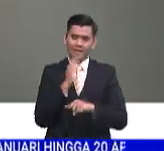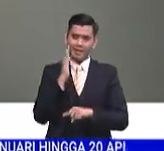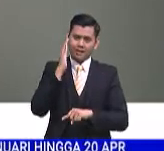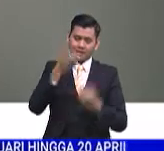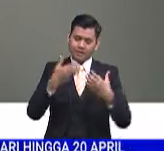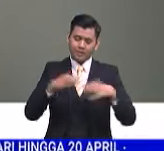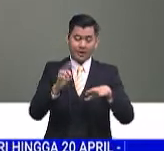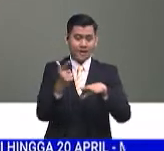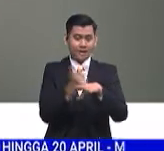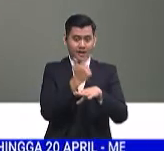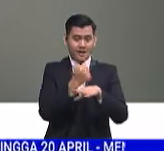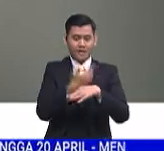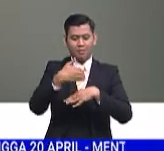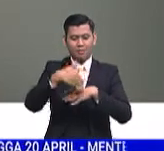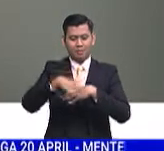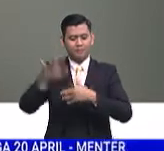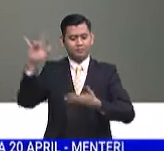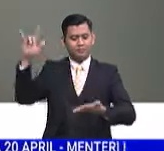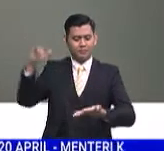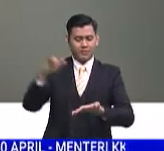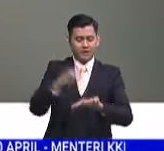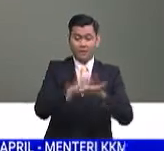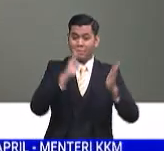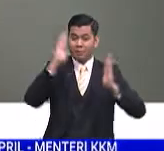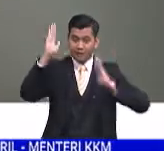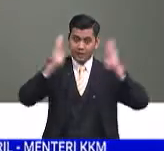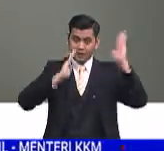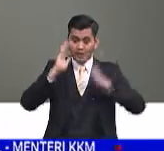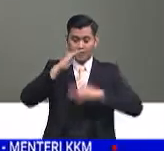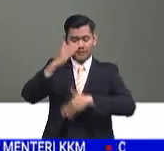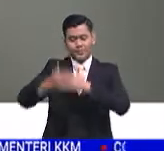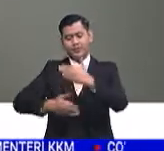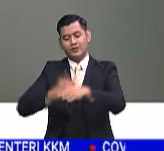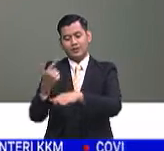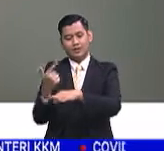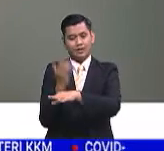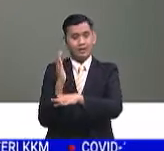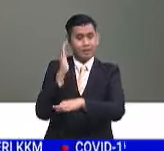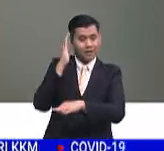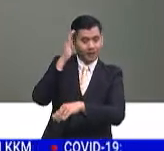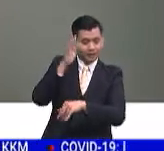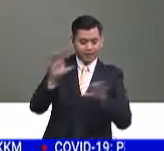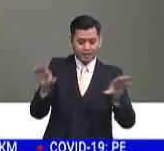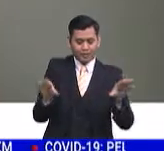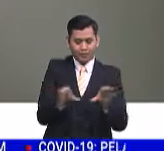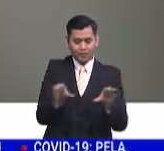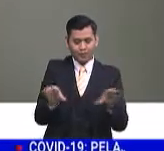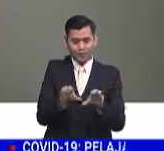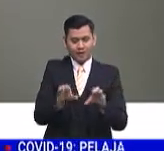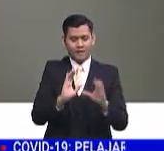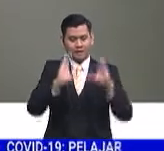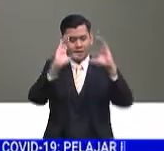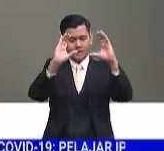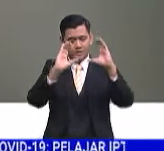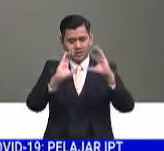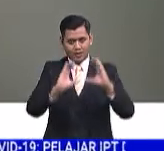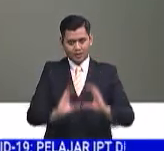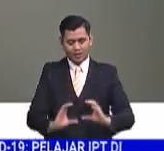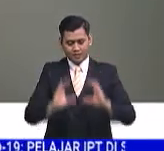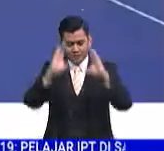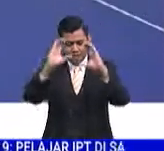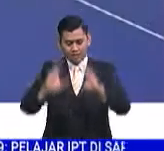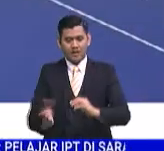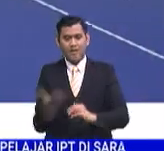everything bila kita balik selepas hari raya. Proses latihan kita akan bermula in a hard physical and strength